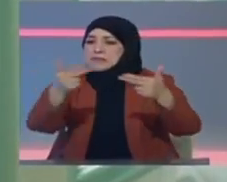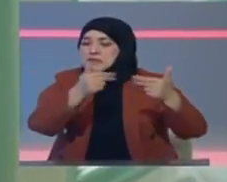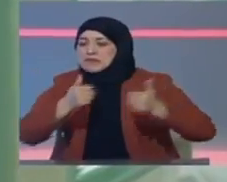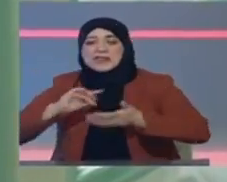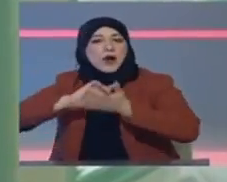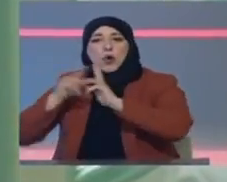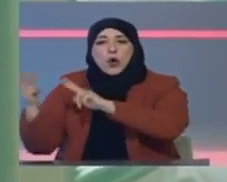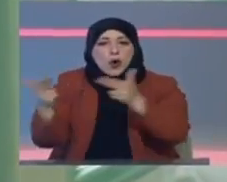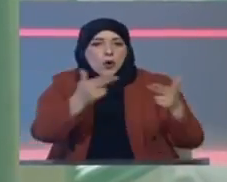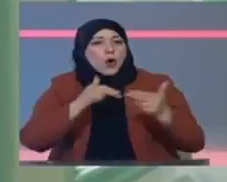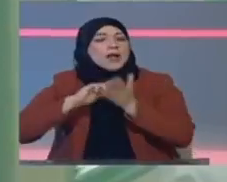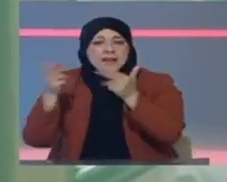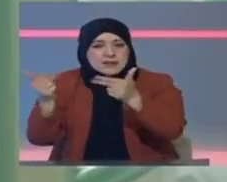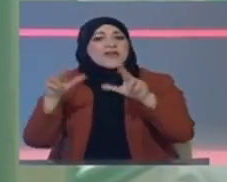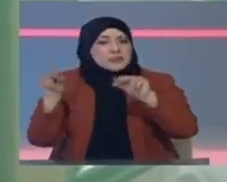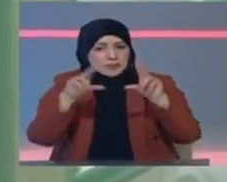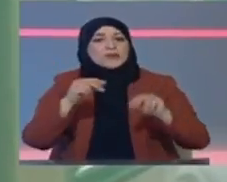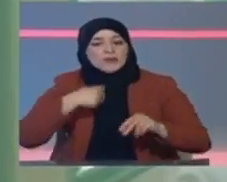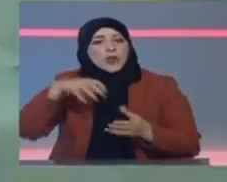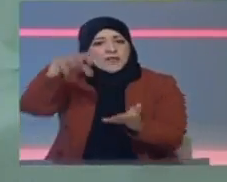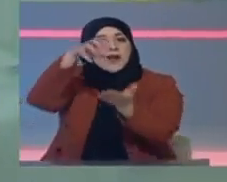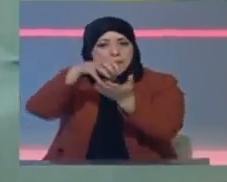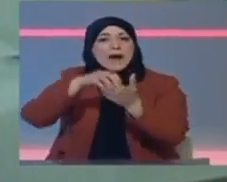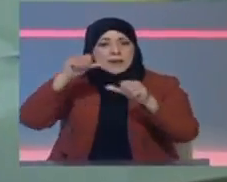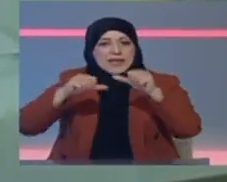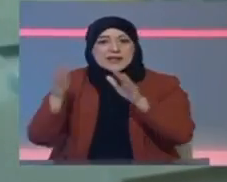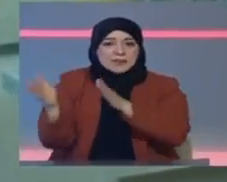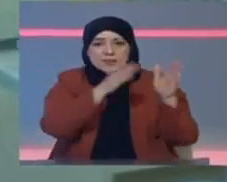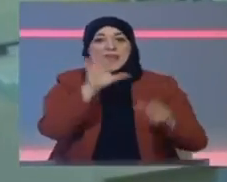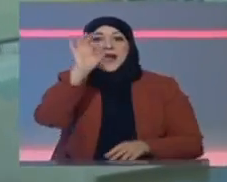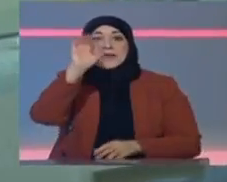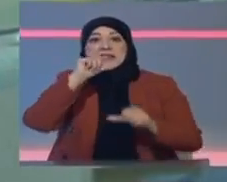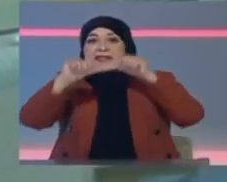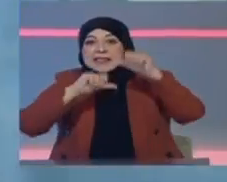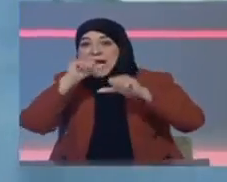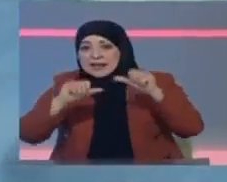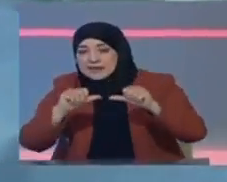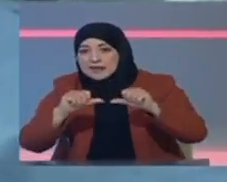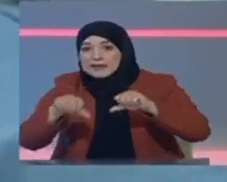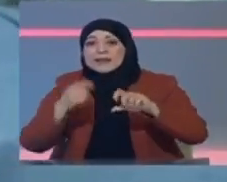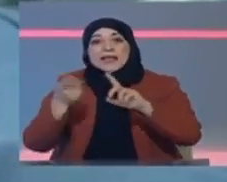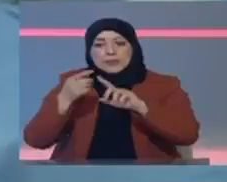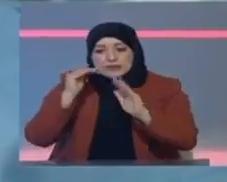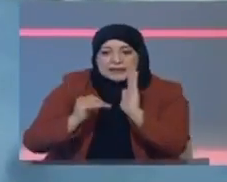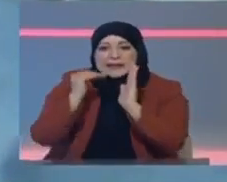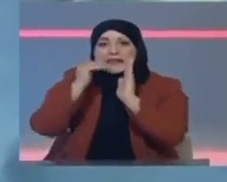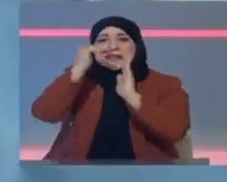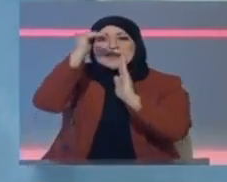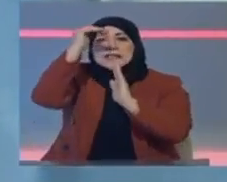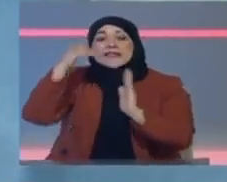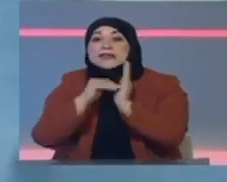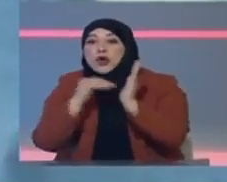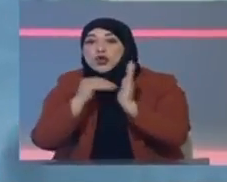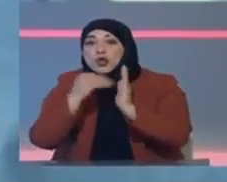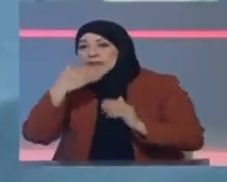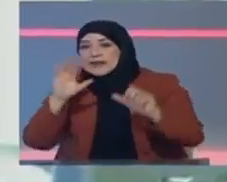الاطار الطبي الطبي الموجود في المخبر بتعمل وفقا تصاعديا الى حدود